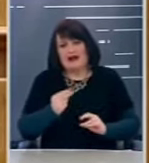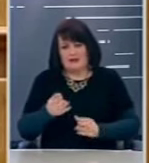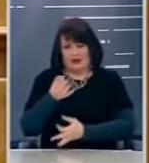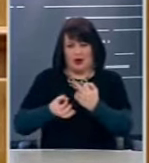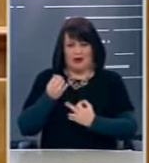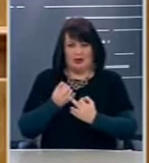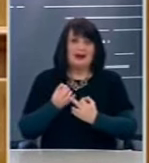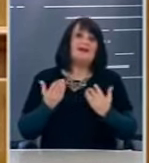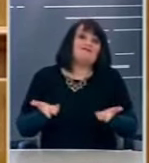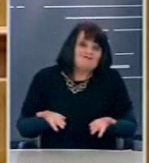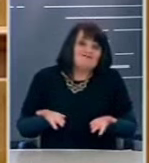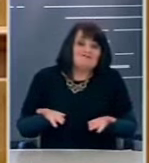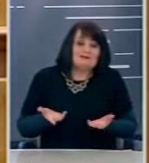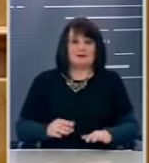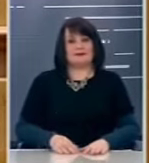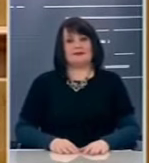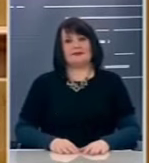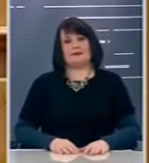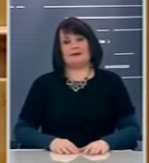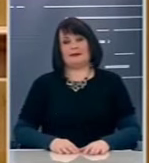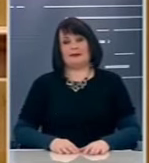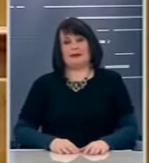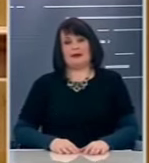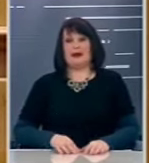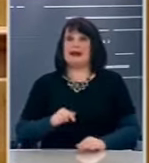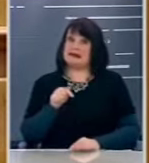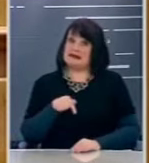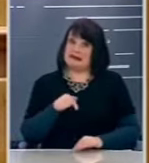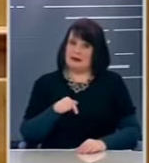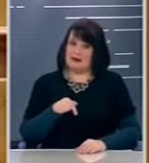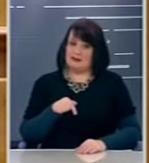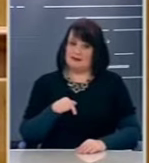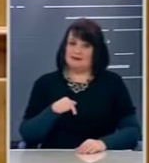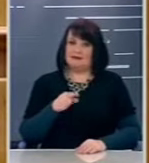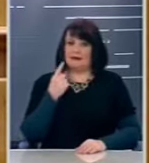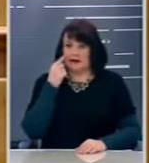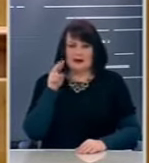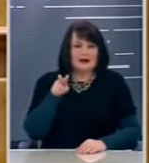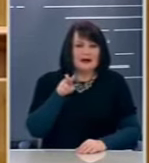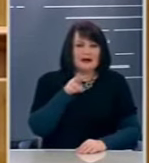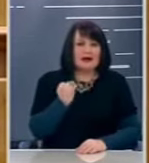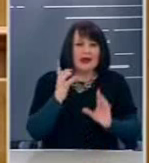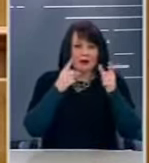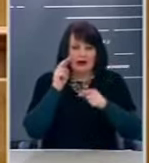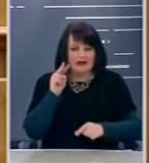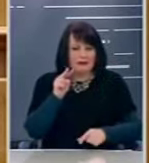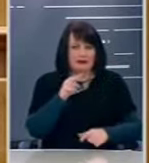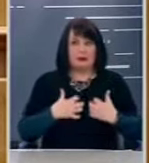καθεξής. Και σήμερα, γιατί βλέπω πολύ ανήσυχους εδώ τους συναδέλφους της Νέας